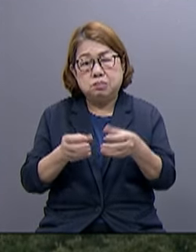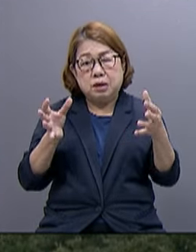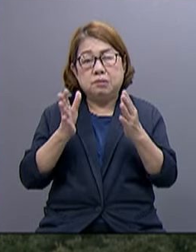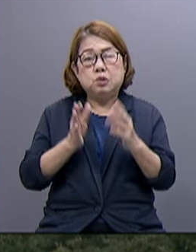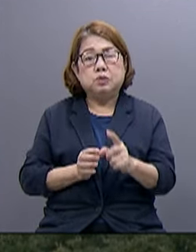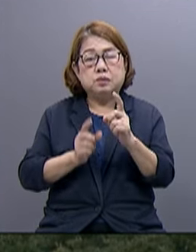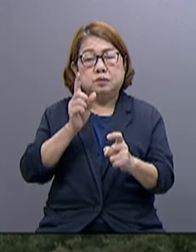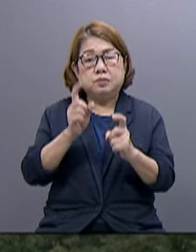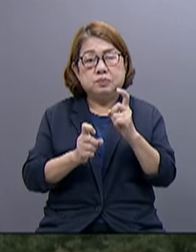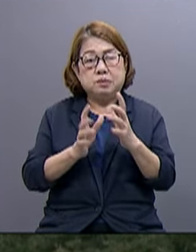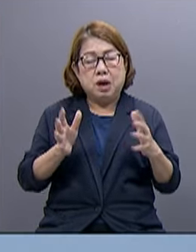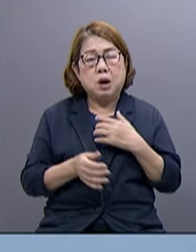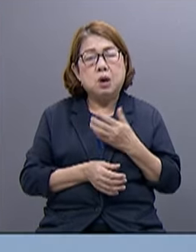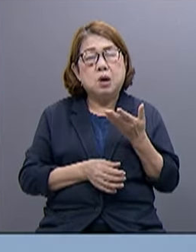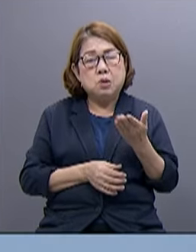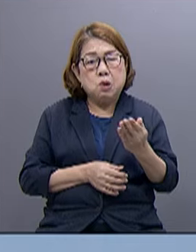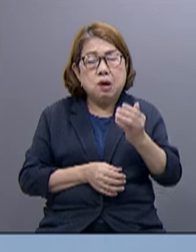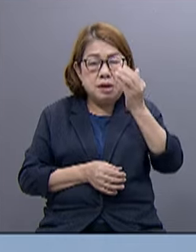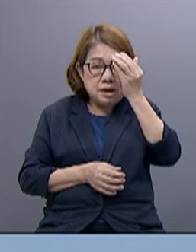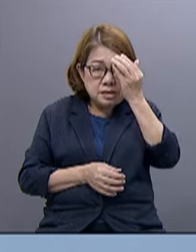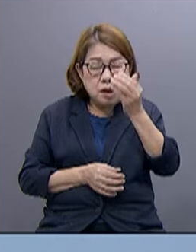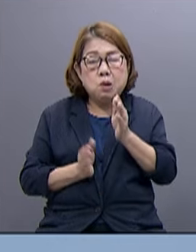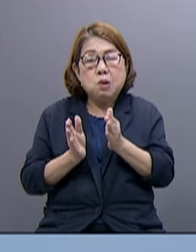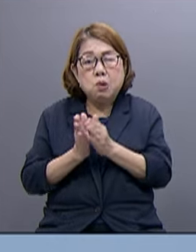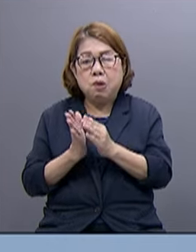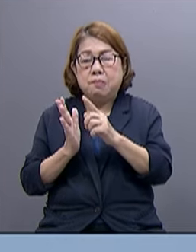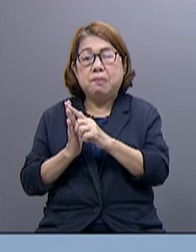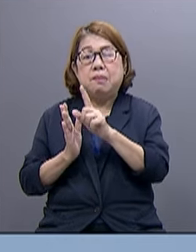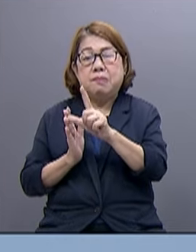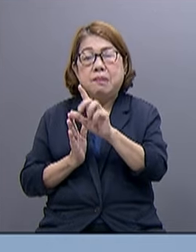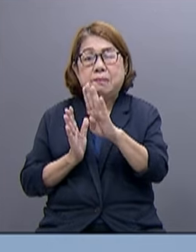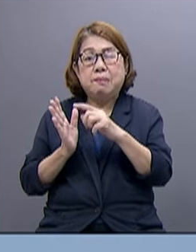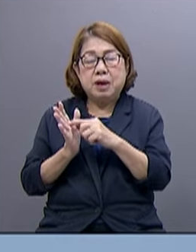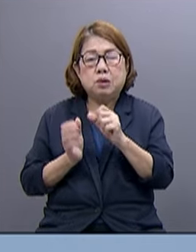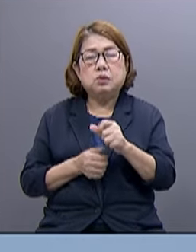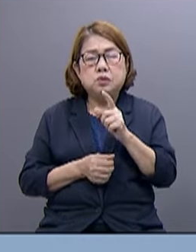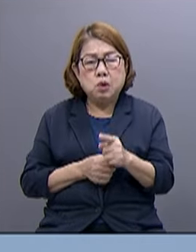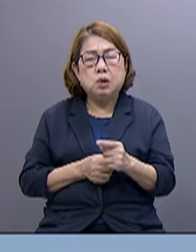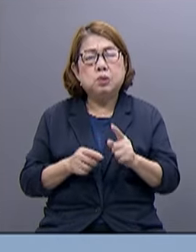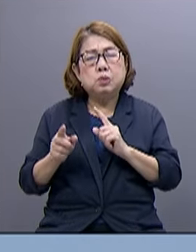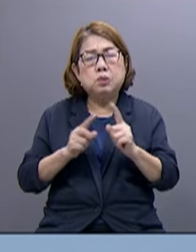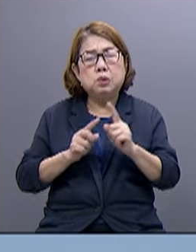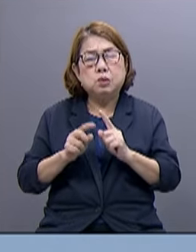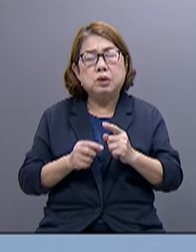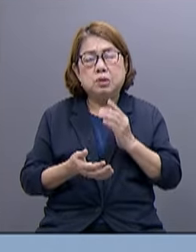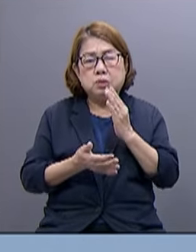และเลบานอนใช้วิธีการทางการทูตทุกรูปแบบเพื่อระงับความรุนแรง